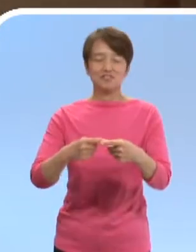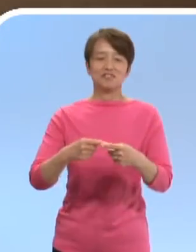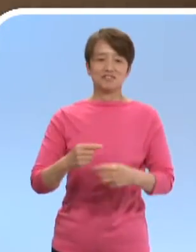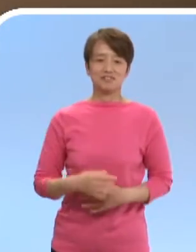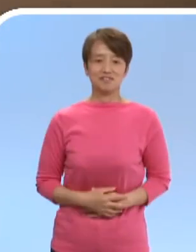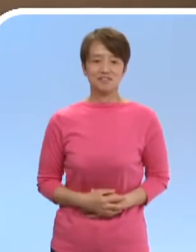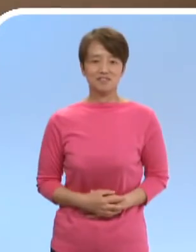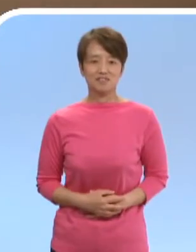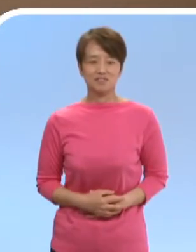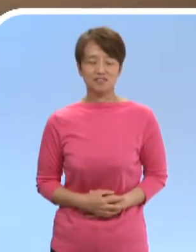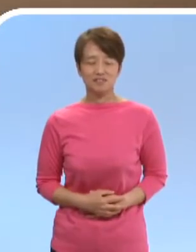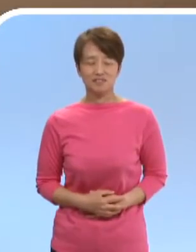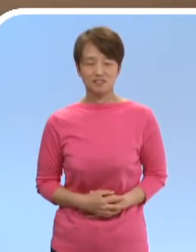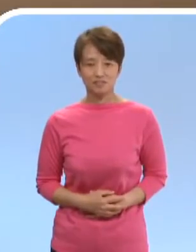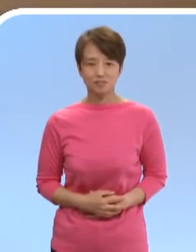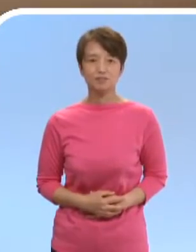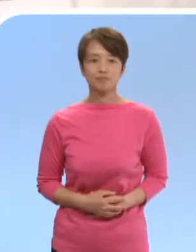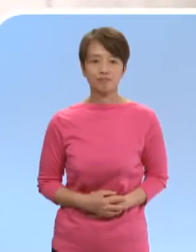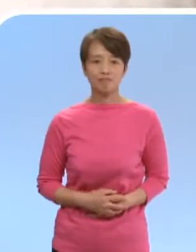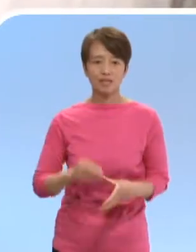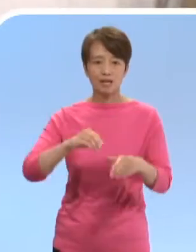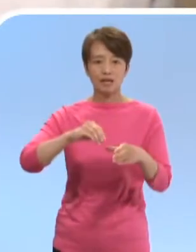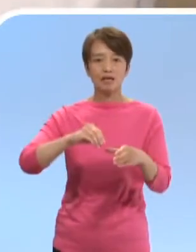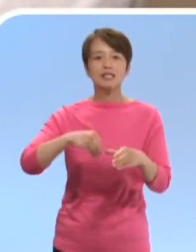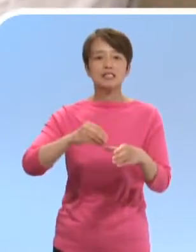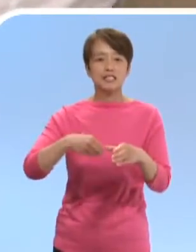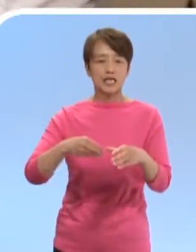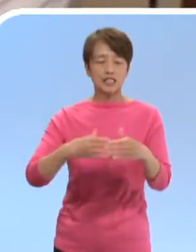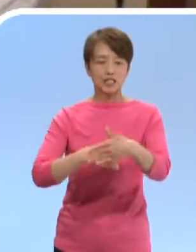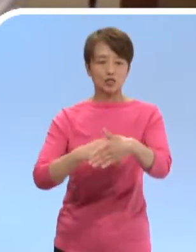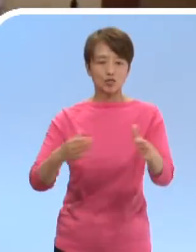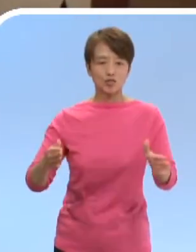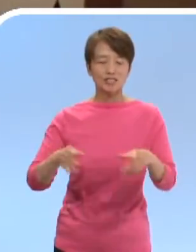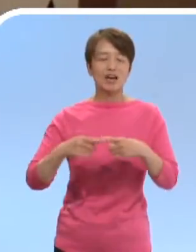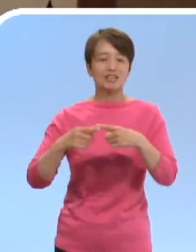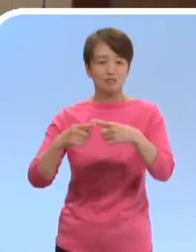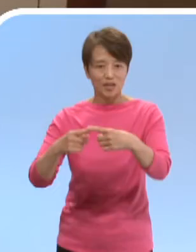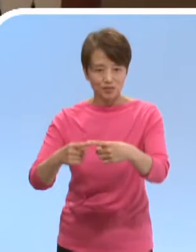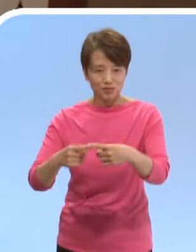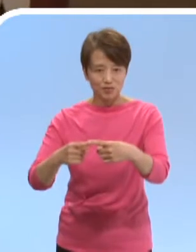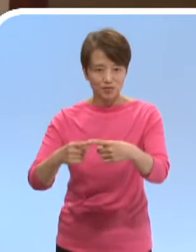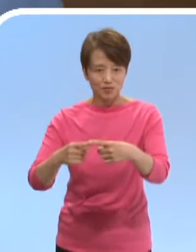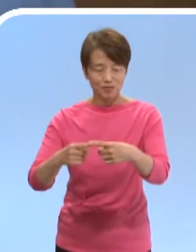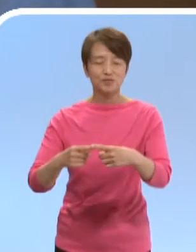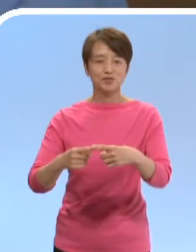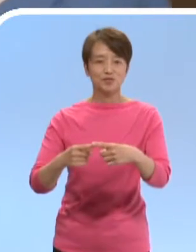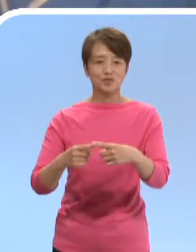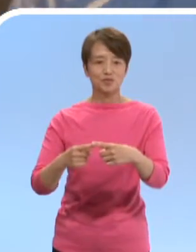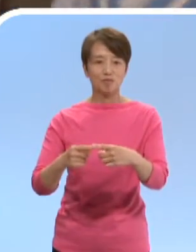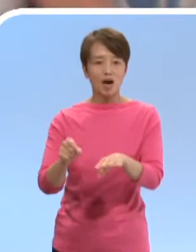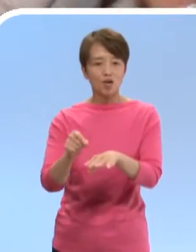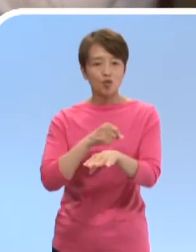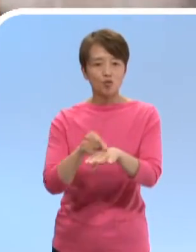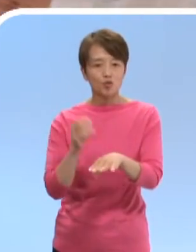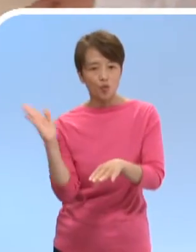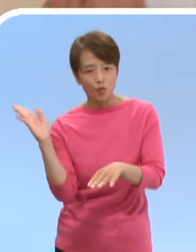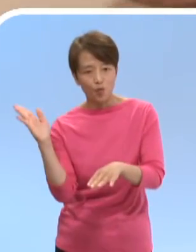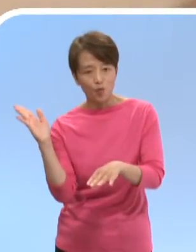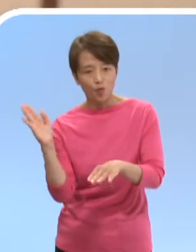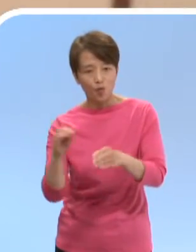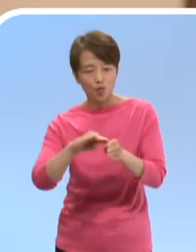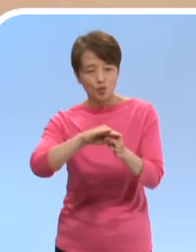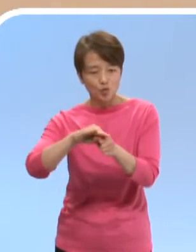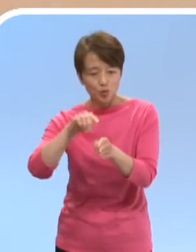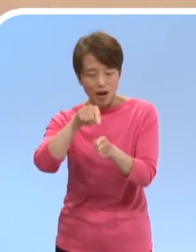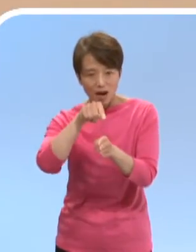を拝見します。 茶室の中の方に入っていきます。 失礼します、 はい、この建物の特徴としては、